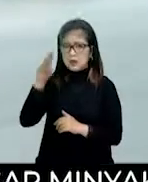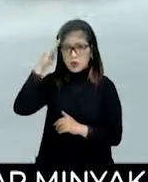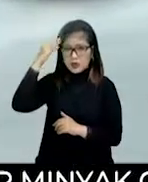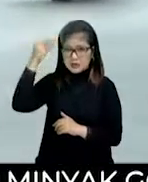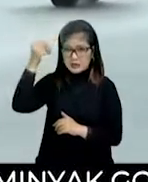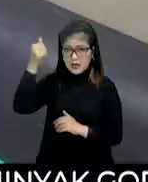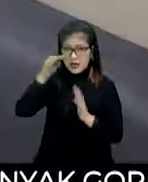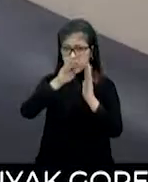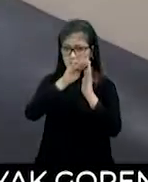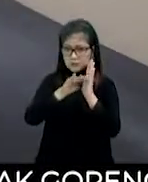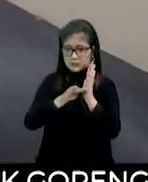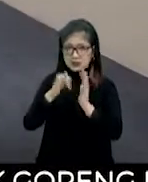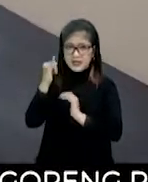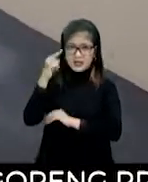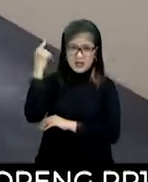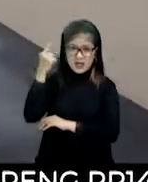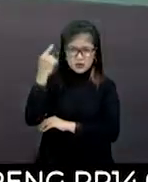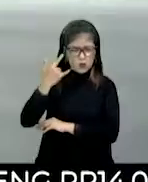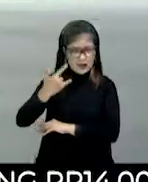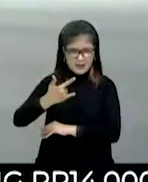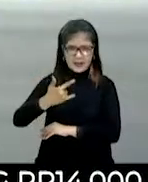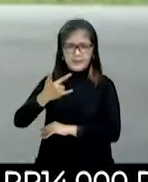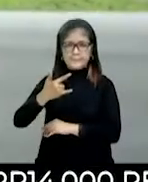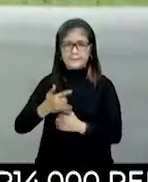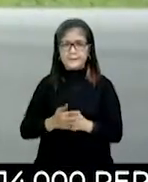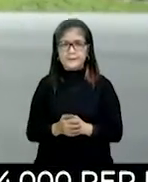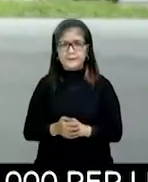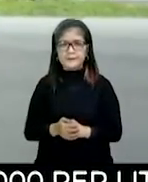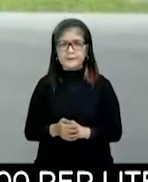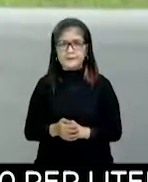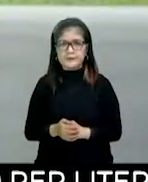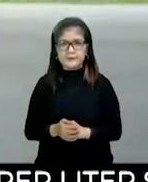akan tetap terlaksana. Dari Jakarta, Lisa Oktaviani, Bayu Anggara, iNews melaporkan.